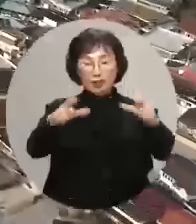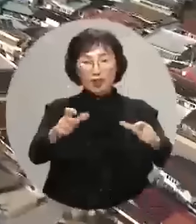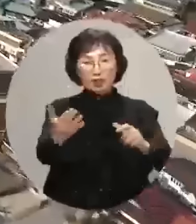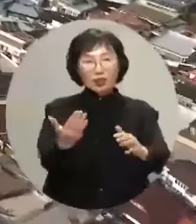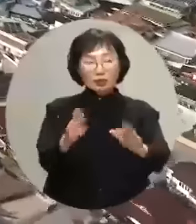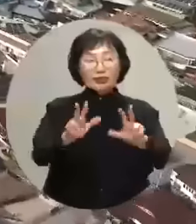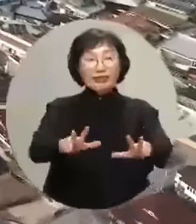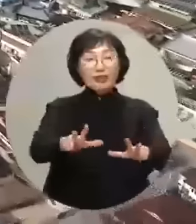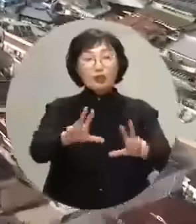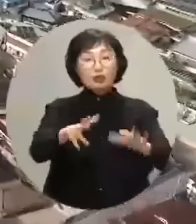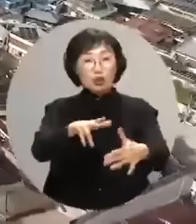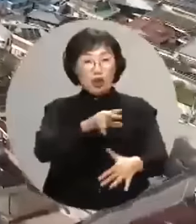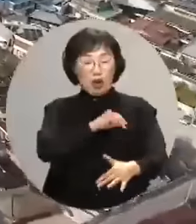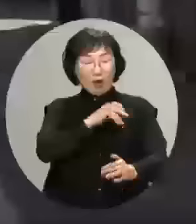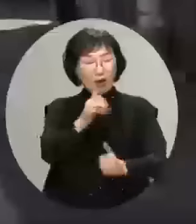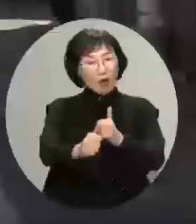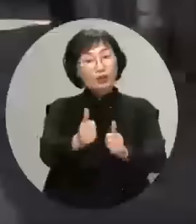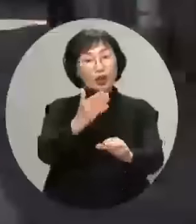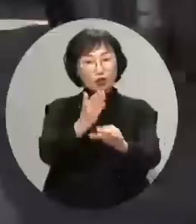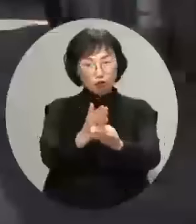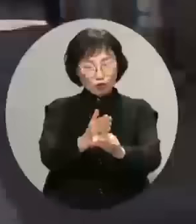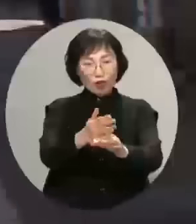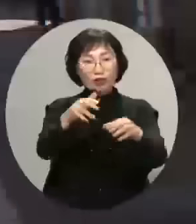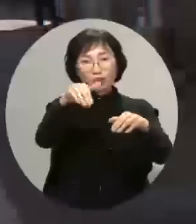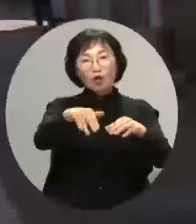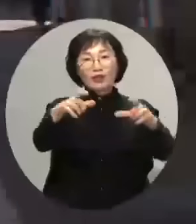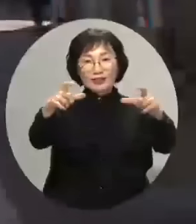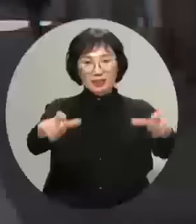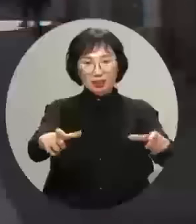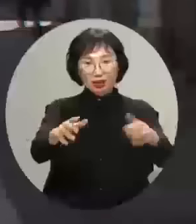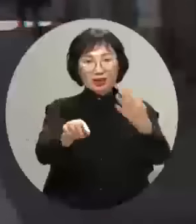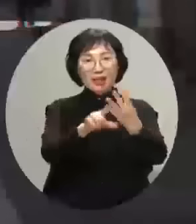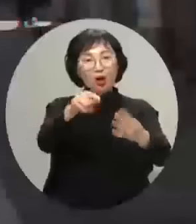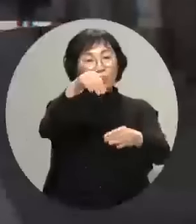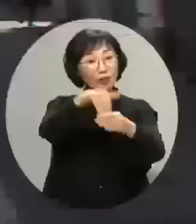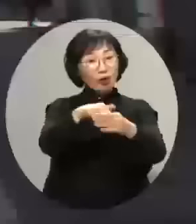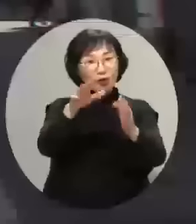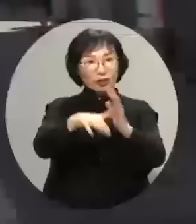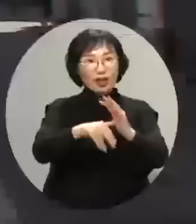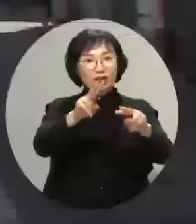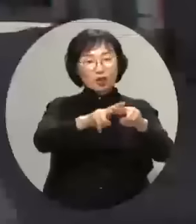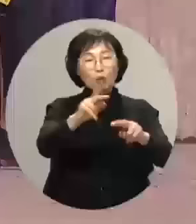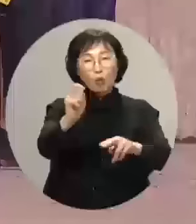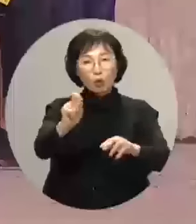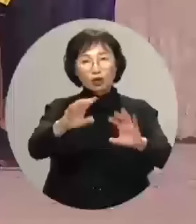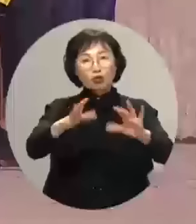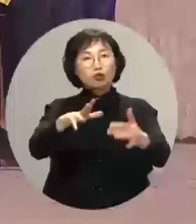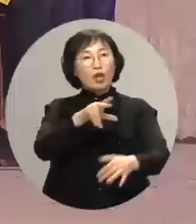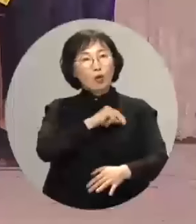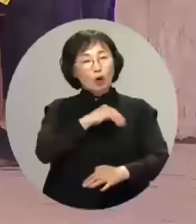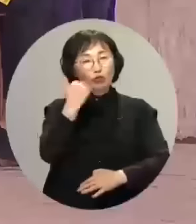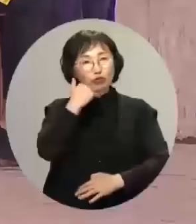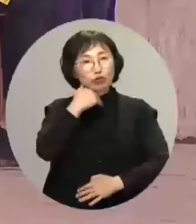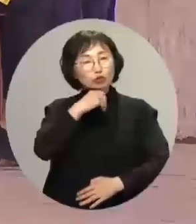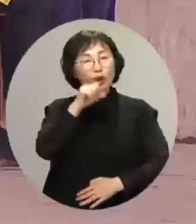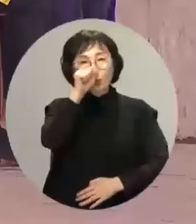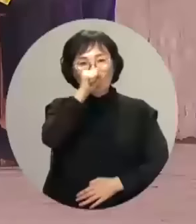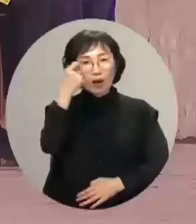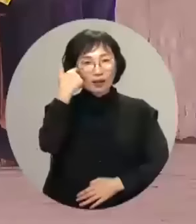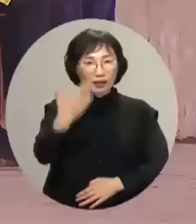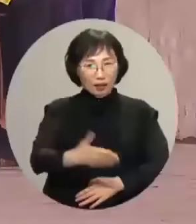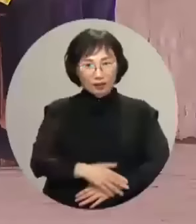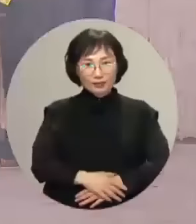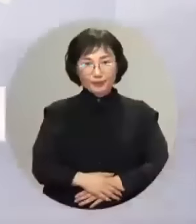국회의원관 경쟁으로 주목받고 있는 선거구입니다 4월 총선에서 정읍고창 국회의원으로 누구를 선호하는지